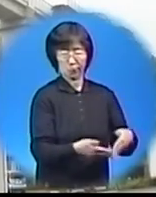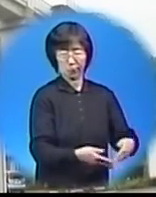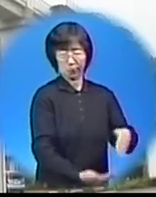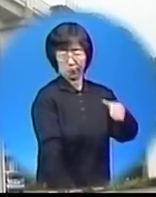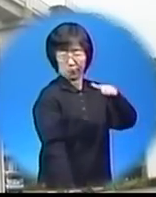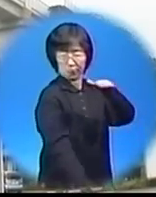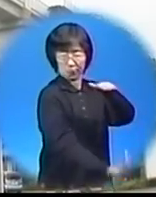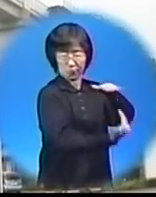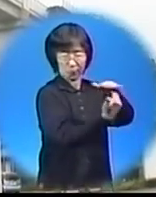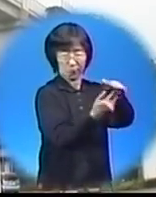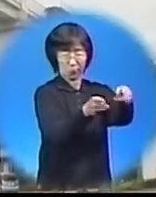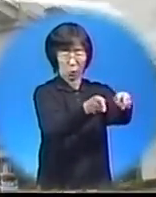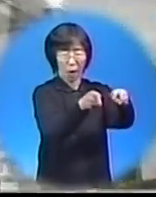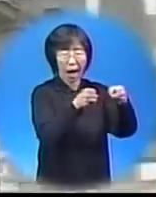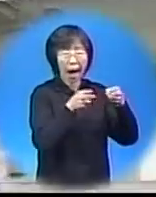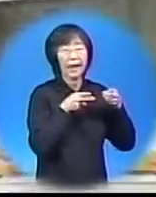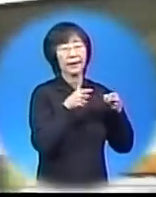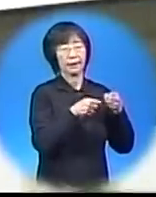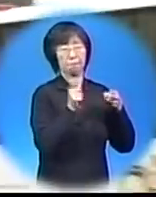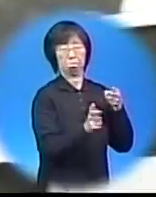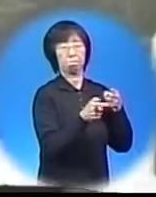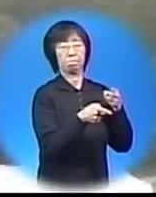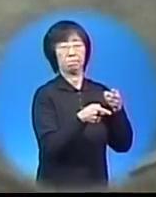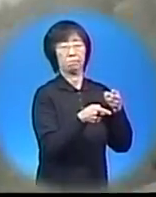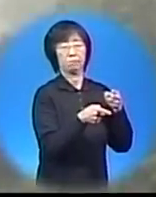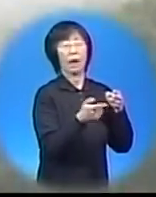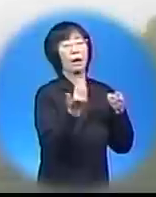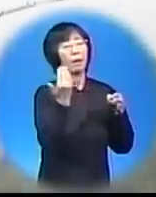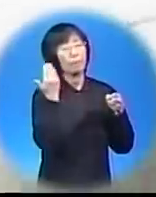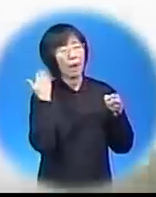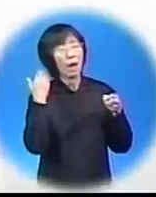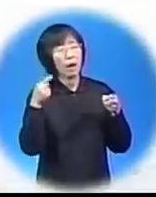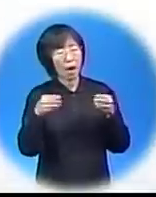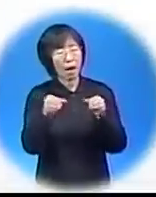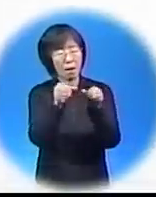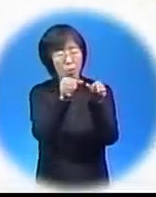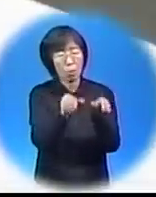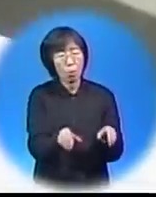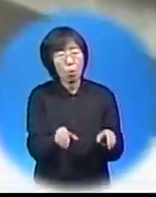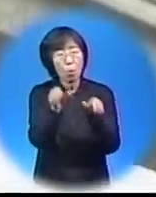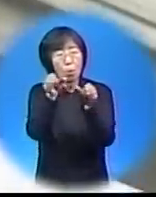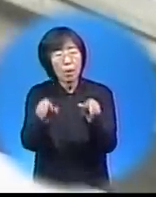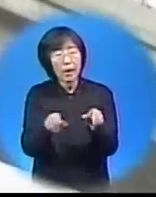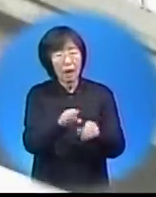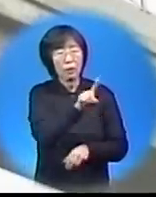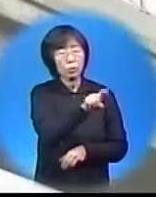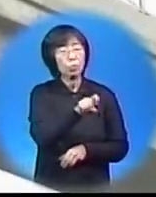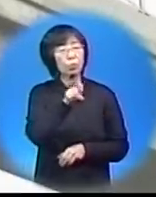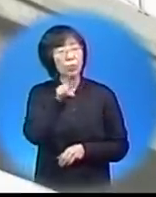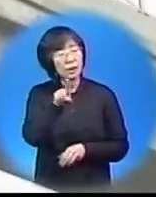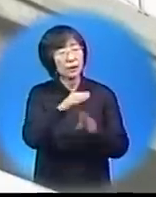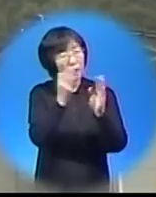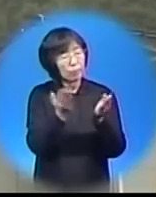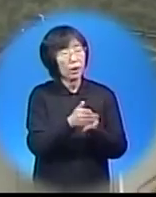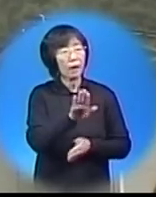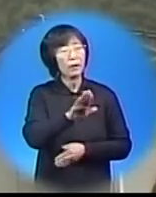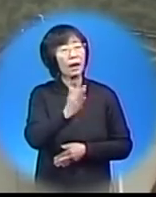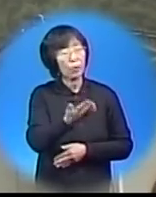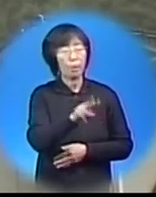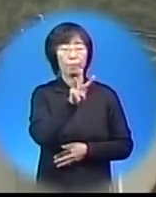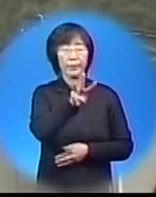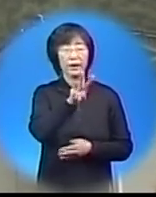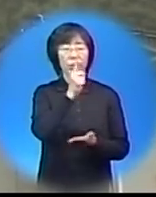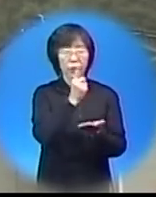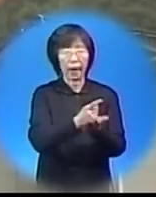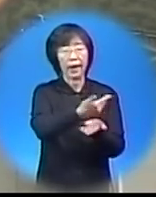技術の粋が集まっておるんです。で、前の余部鉄橋は全部で11本あったんですけ